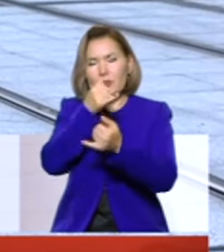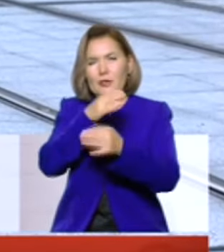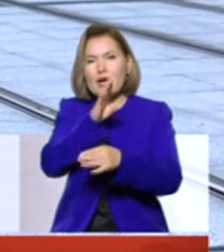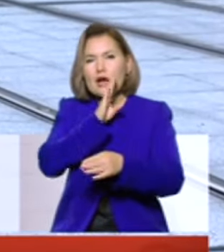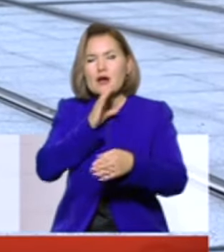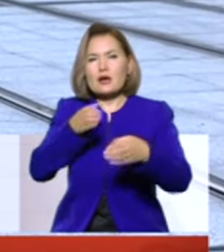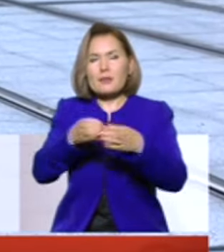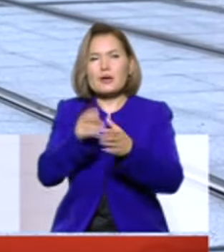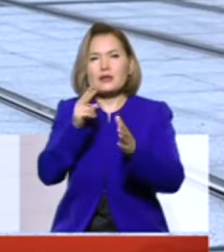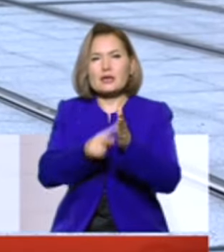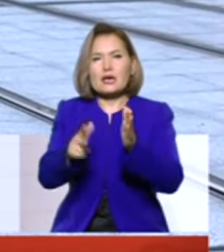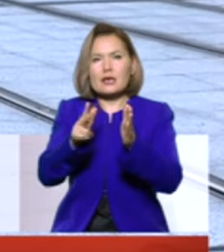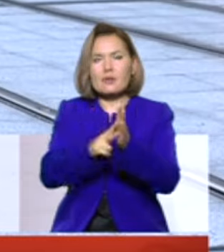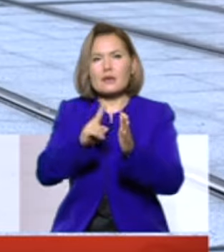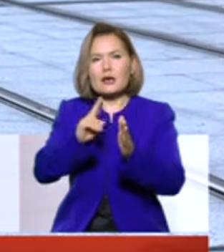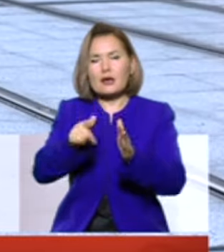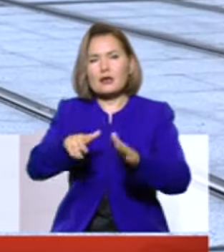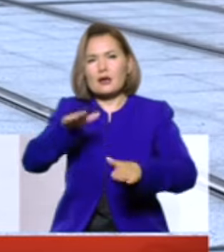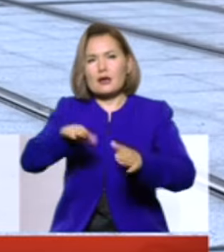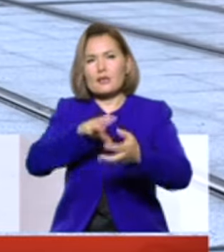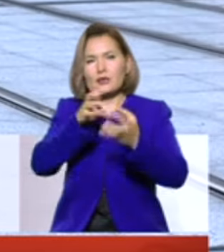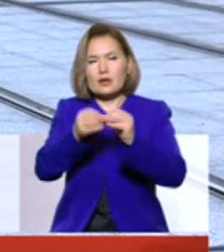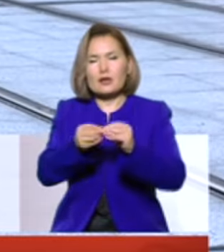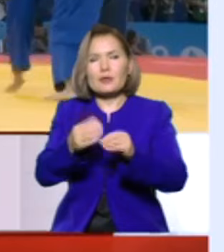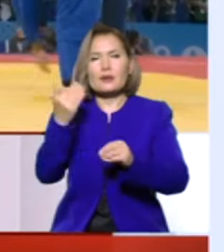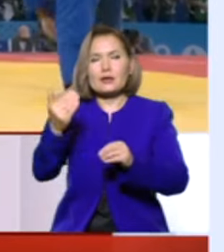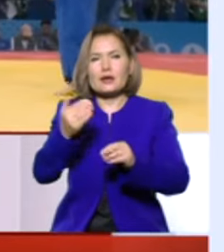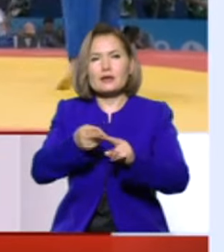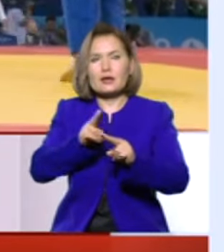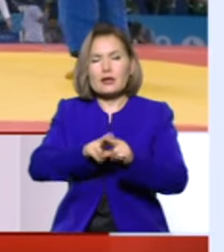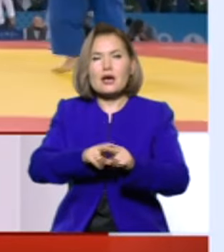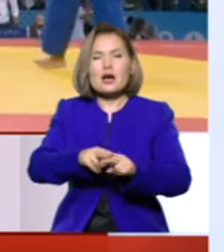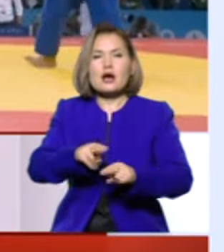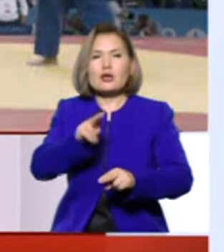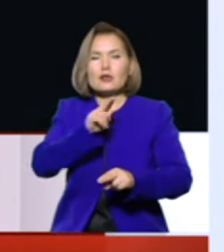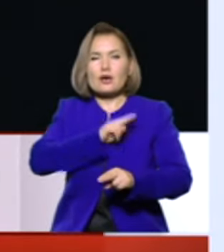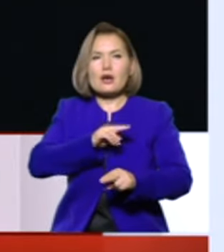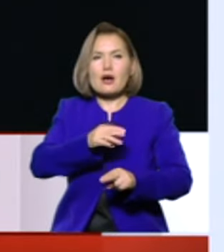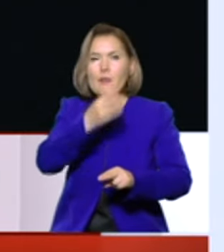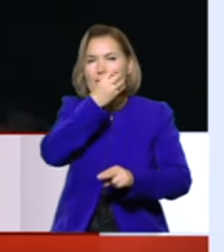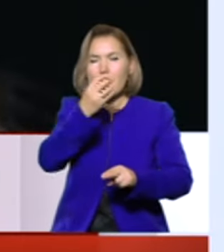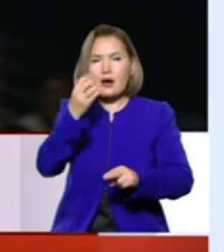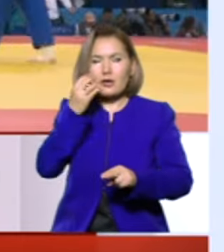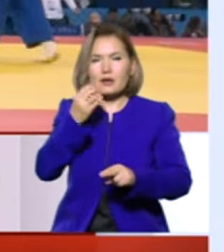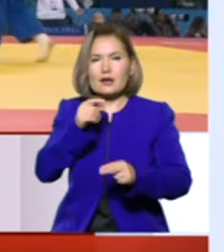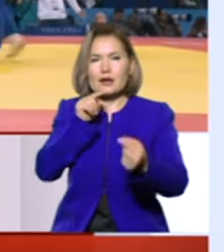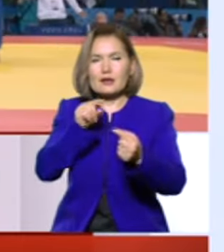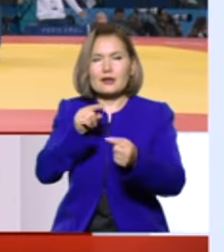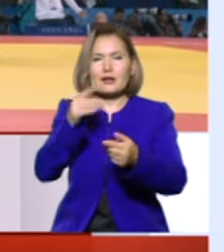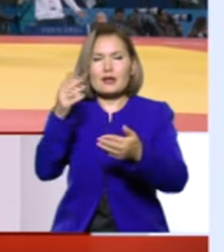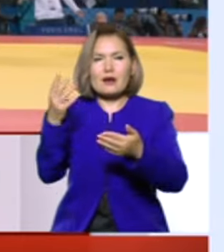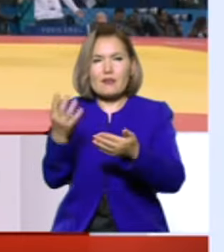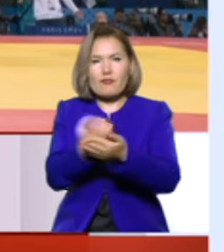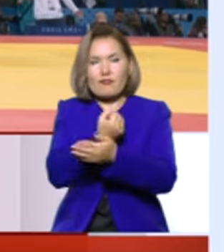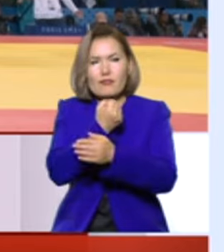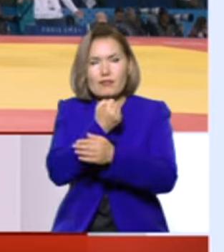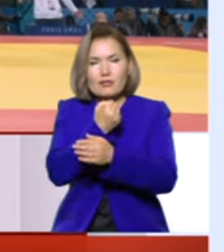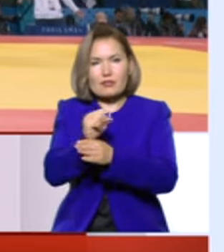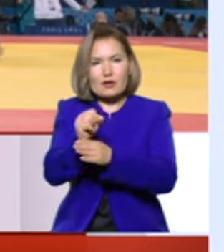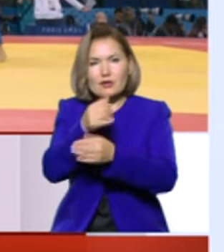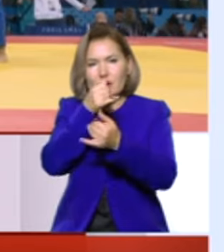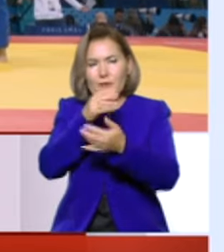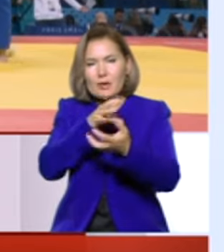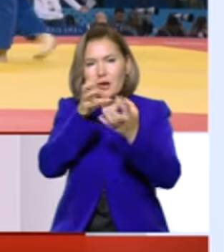арасында 78 келі салмақ дәрежесінде татамиге шыққан Камила Берліқаш монголиялық қарсыласына жеңіліп қалды. Тиісінше Камила